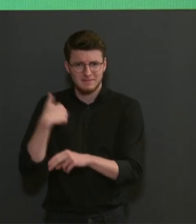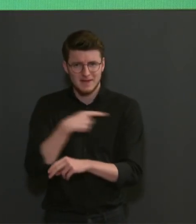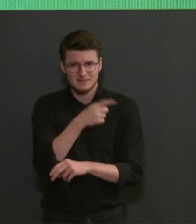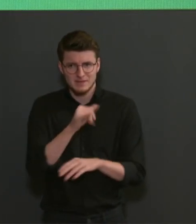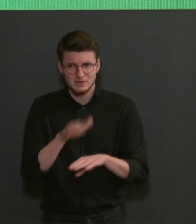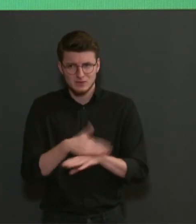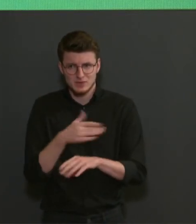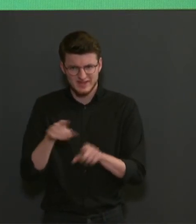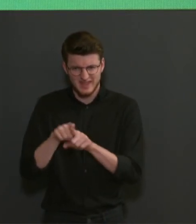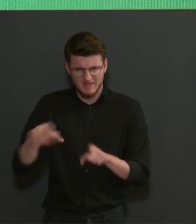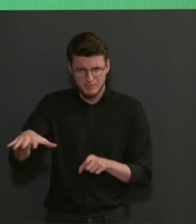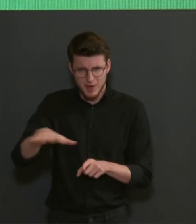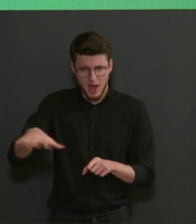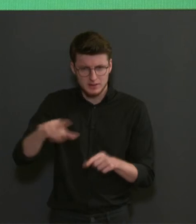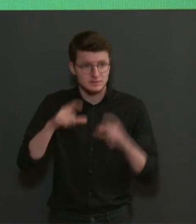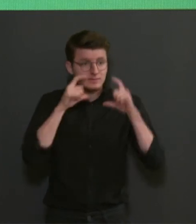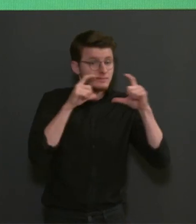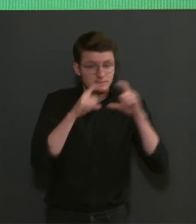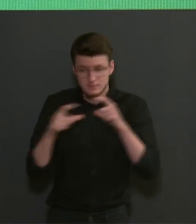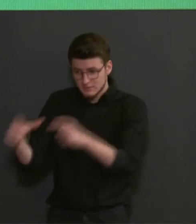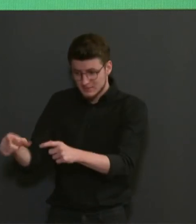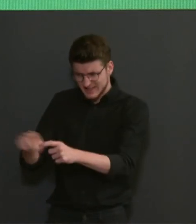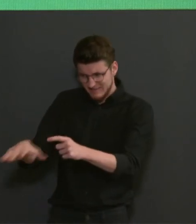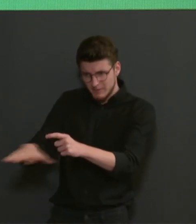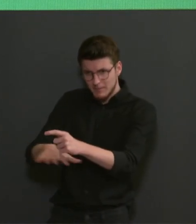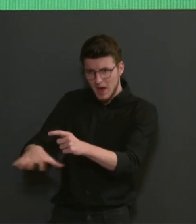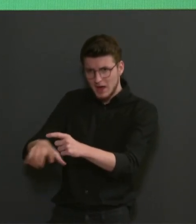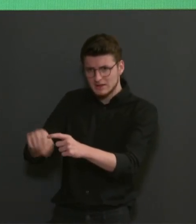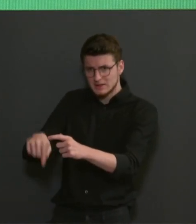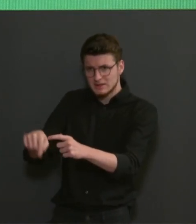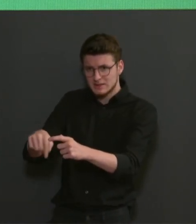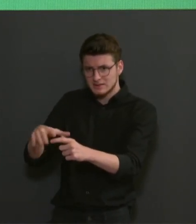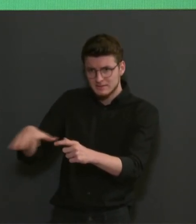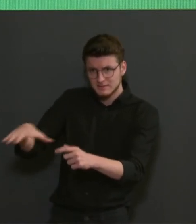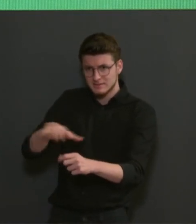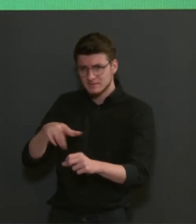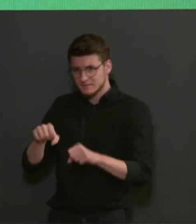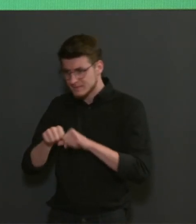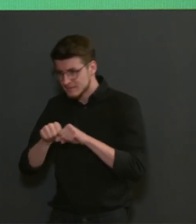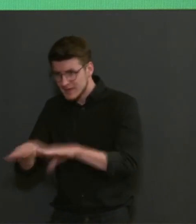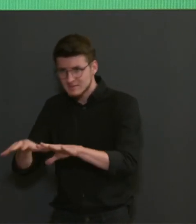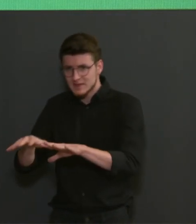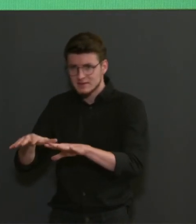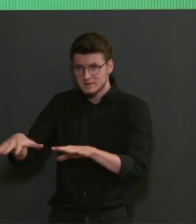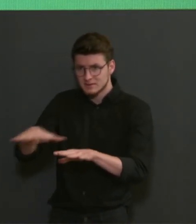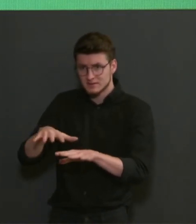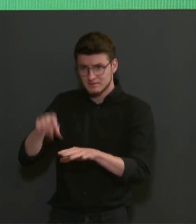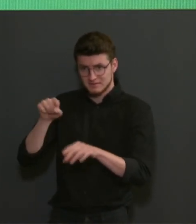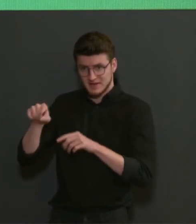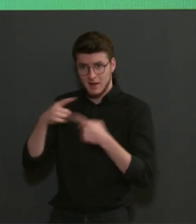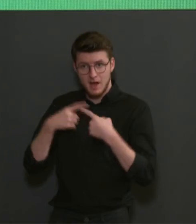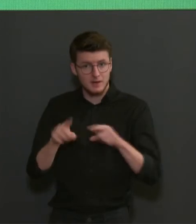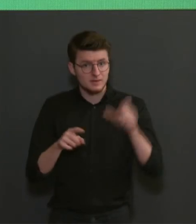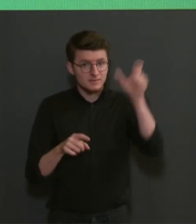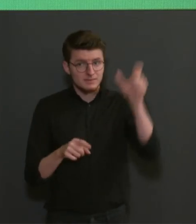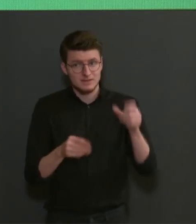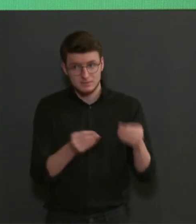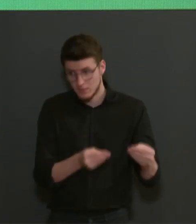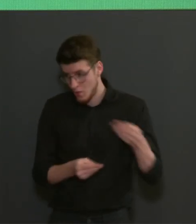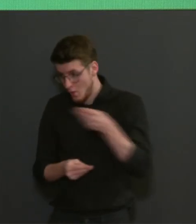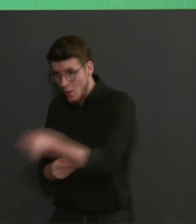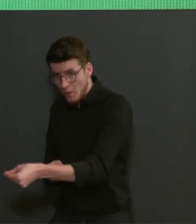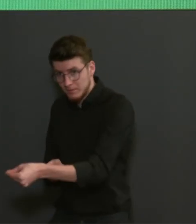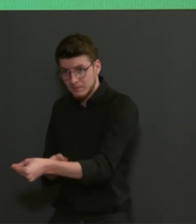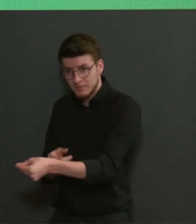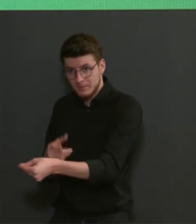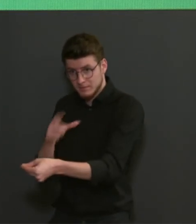kast. Daardoor kan die oppervlakte besmet worden en kan het virus van een ander masker op uw masker